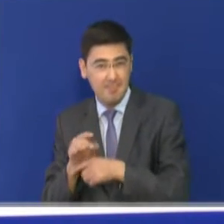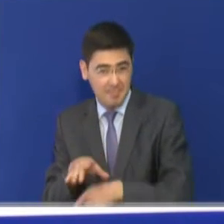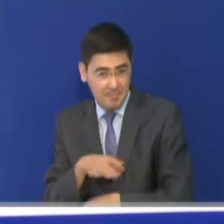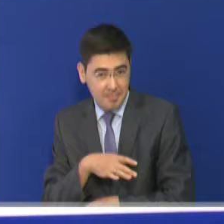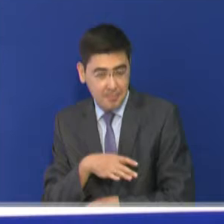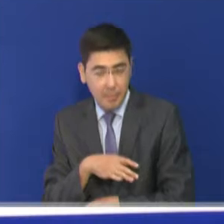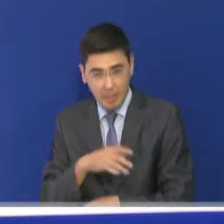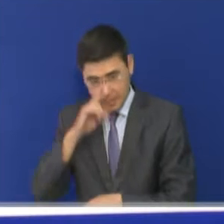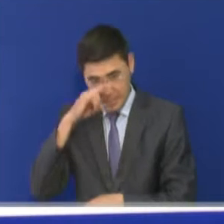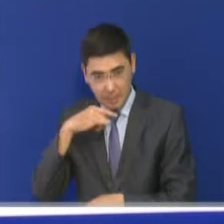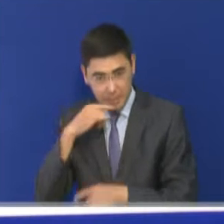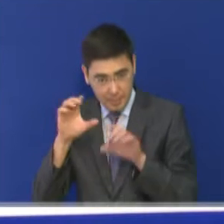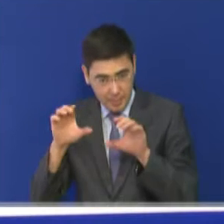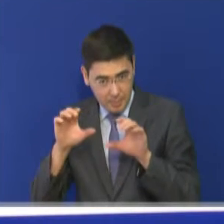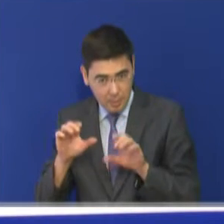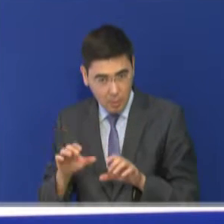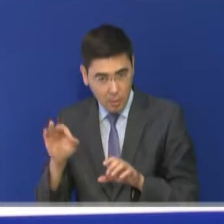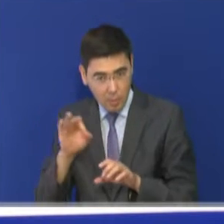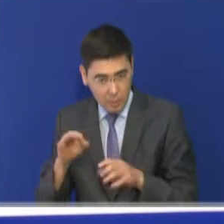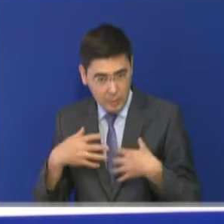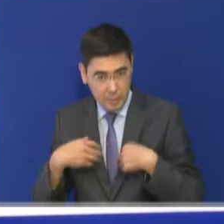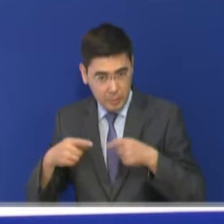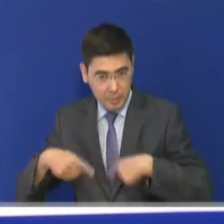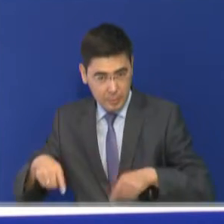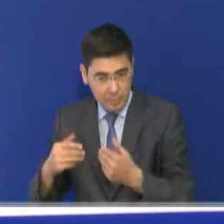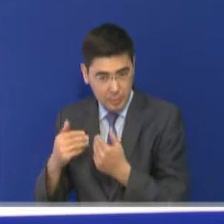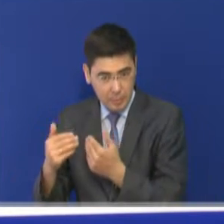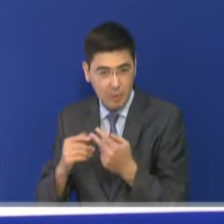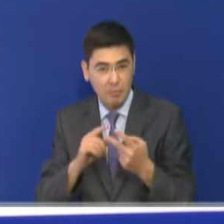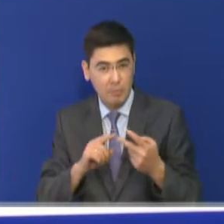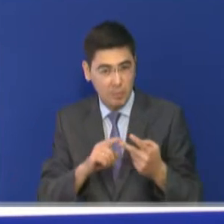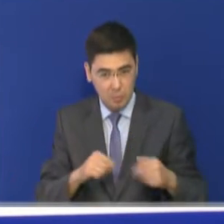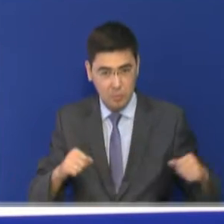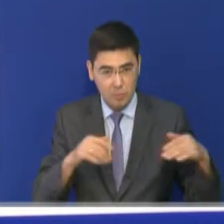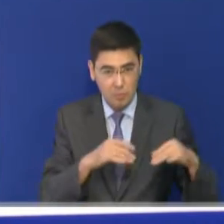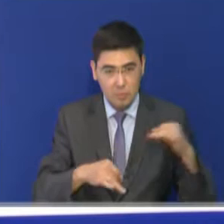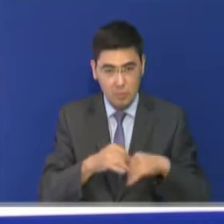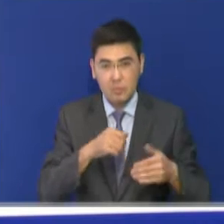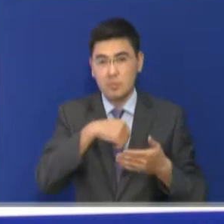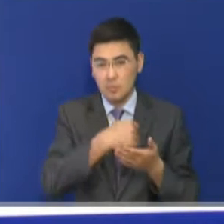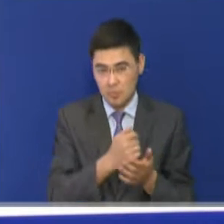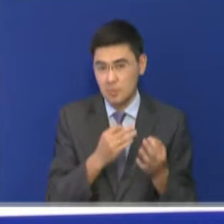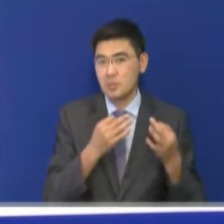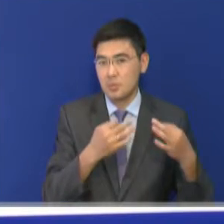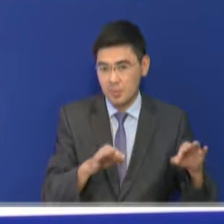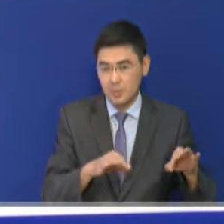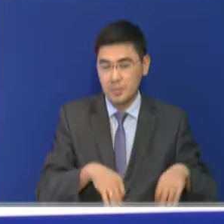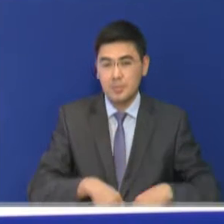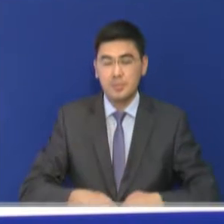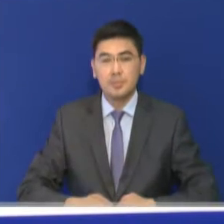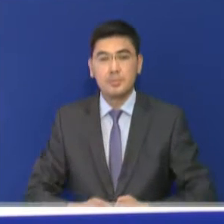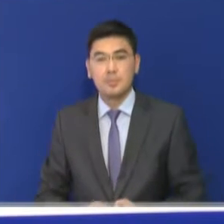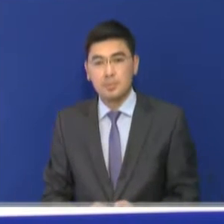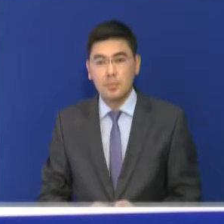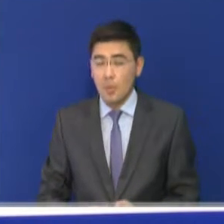акты Республики Казахстан по вопросам здравоохранения одобрен во втором чтении. Документы казахстанцев с